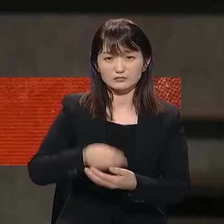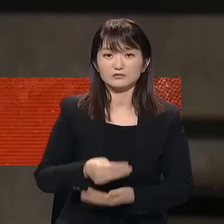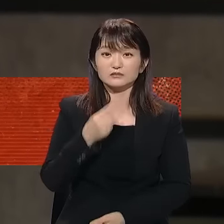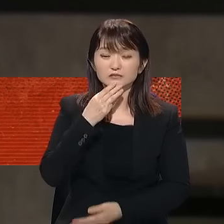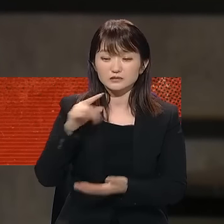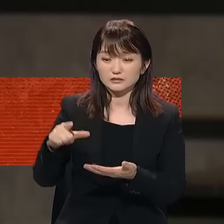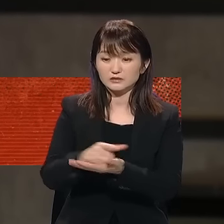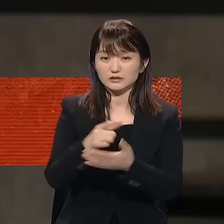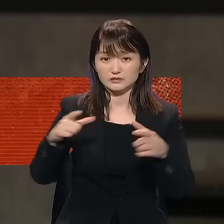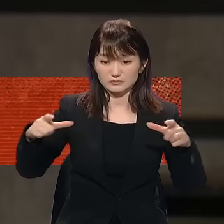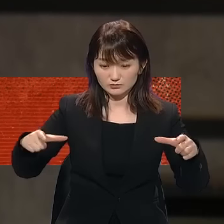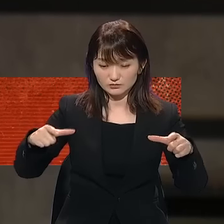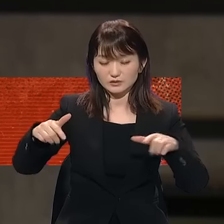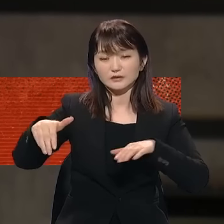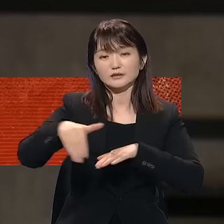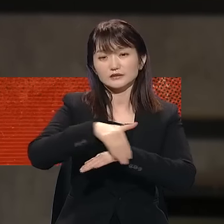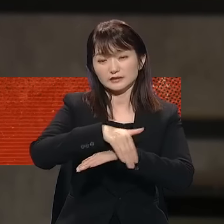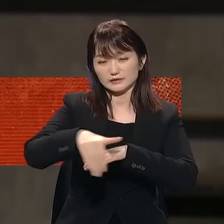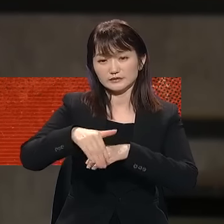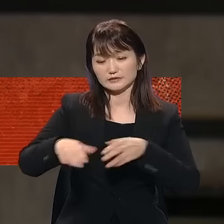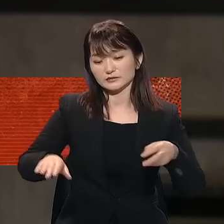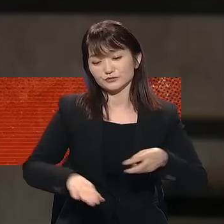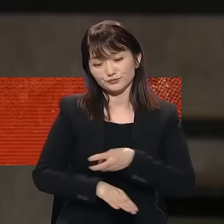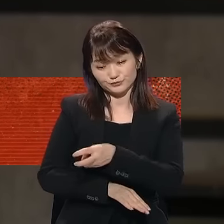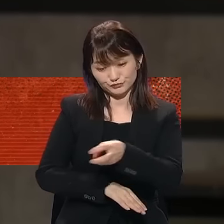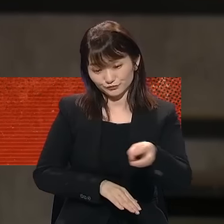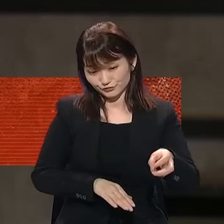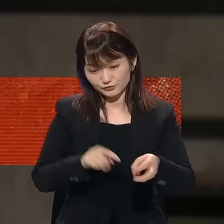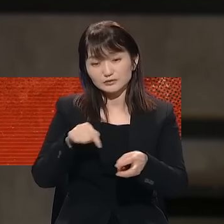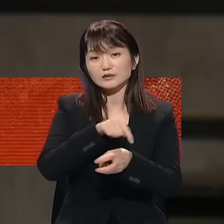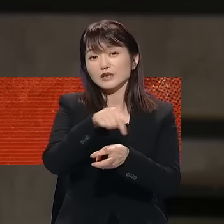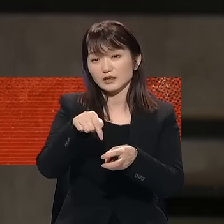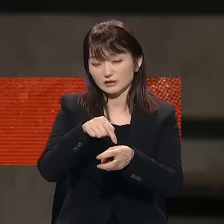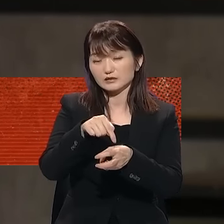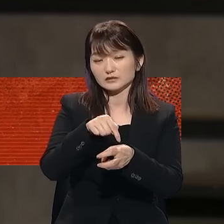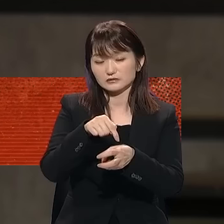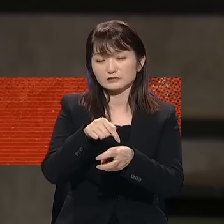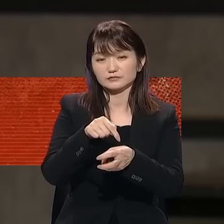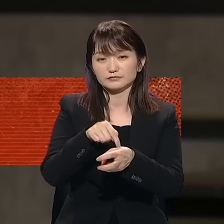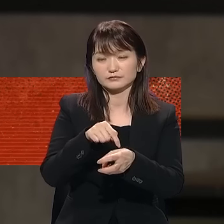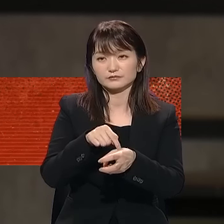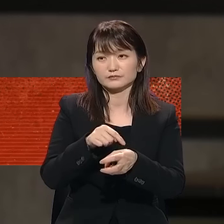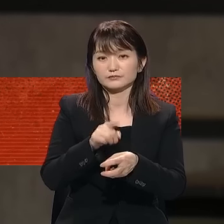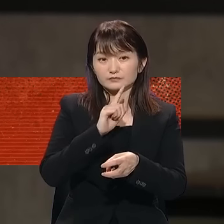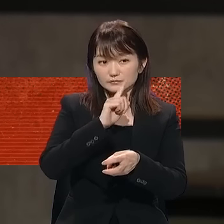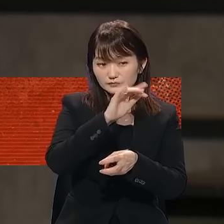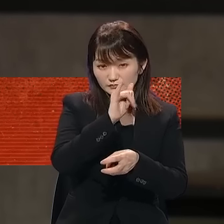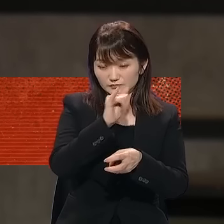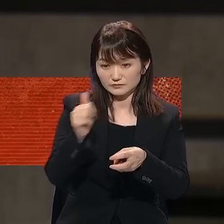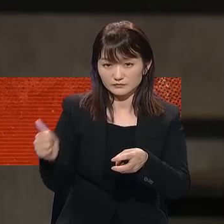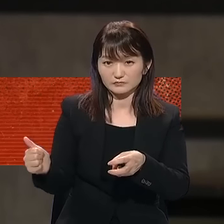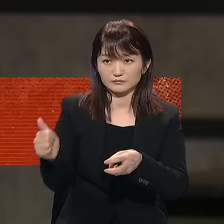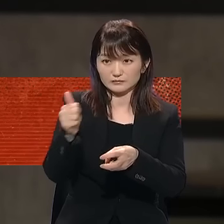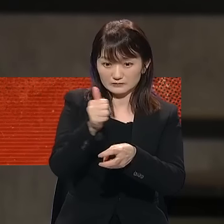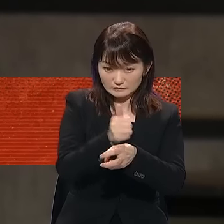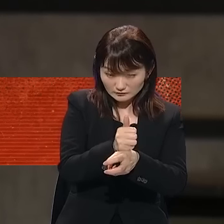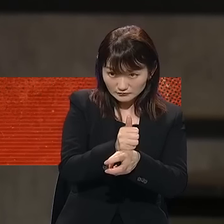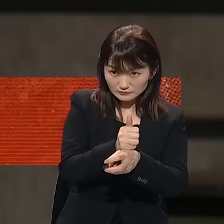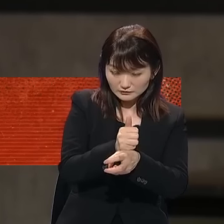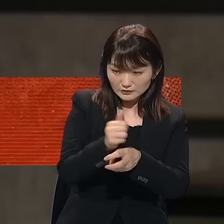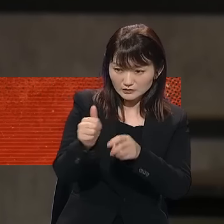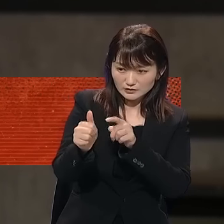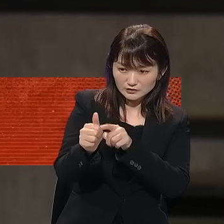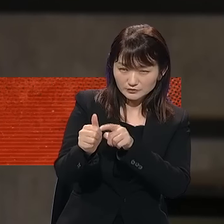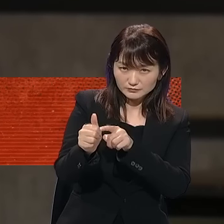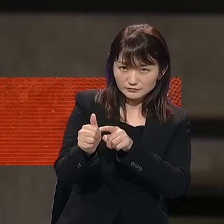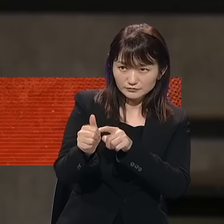강서구를 다니는 그 시내 버스에서 있었던 일입니다이 제보자가 이제 버스에 탑승을 했을 때 이미 저 남성